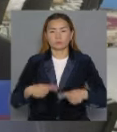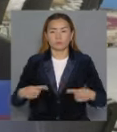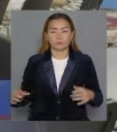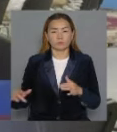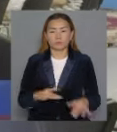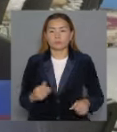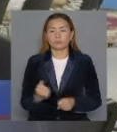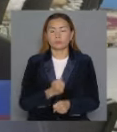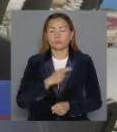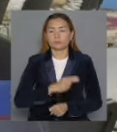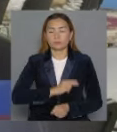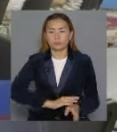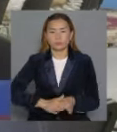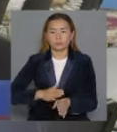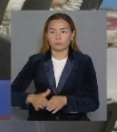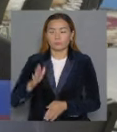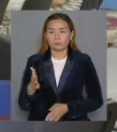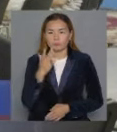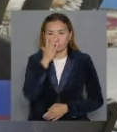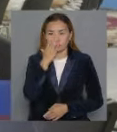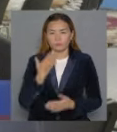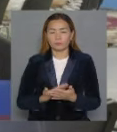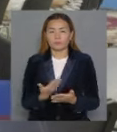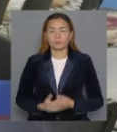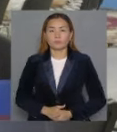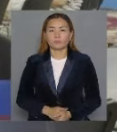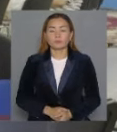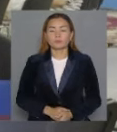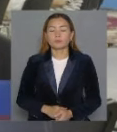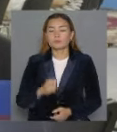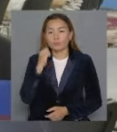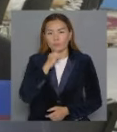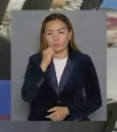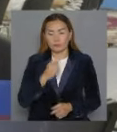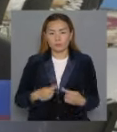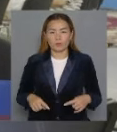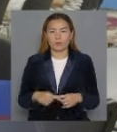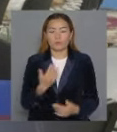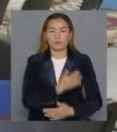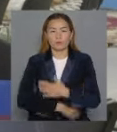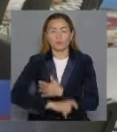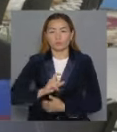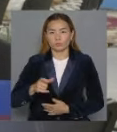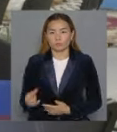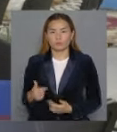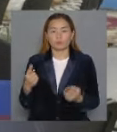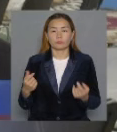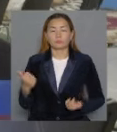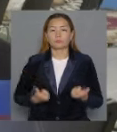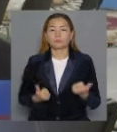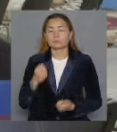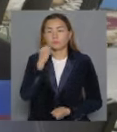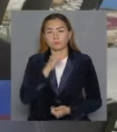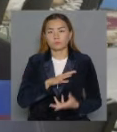іс-шаралар жүзеге асты. Оның ішінде атап өтетін болсақ, өңірдегі ардагерлер, мүгедек жандар, үлкен жастағы